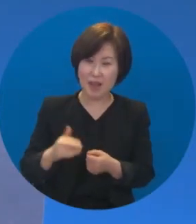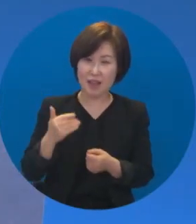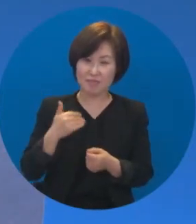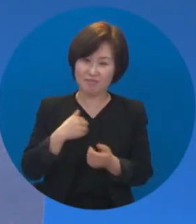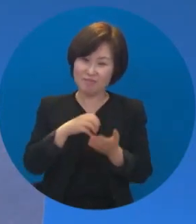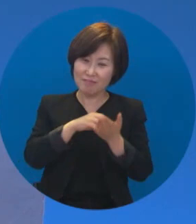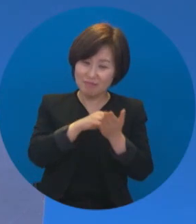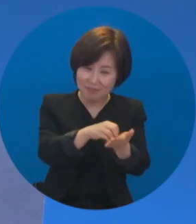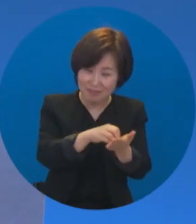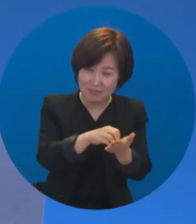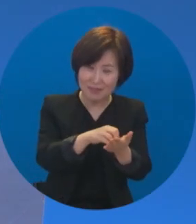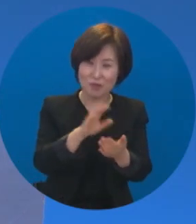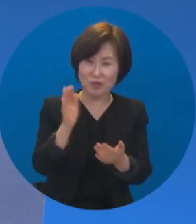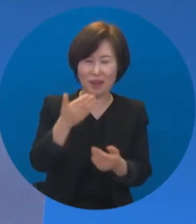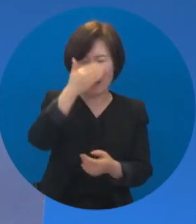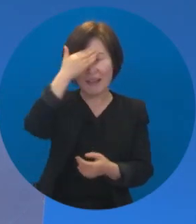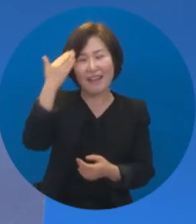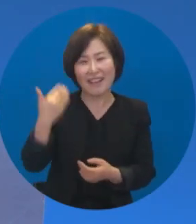대학교를 전 너무 사랑해요.